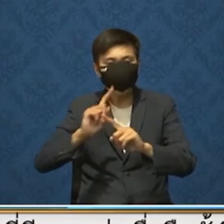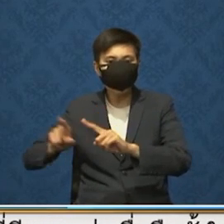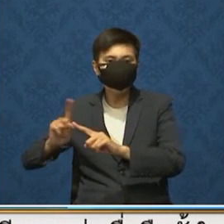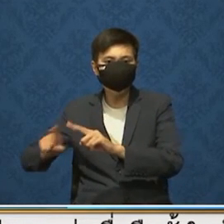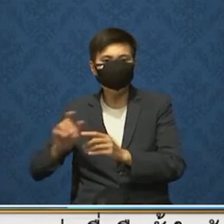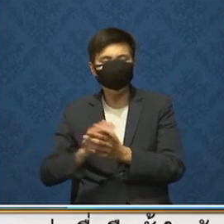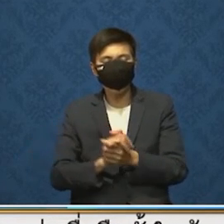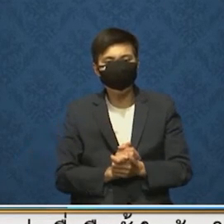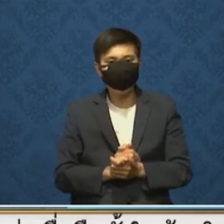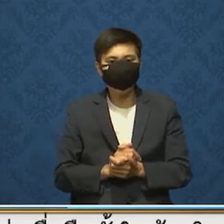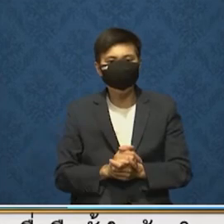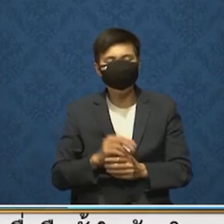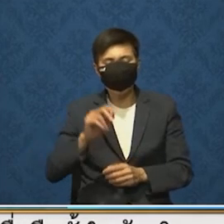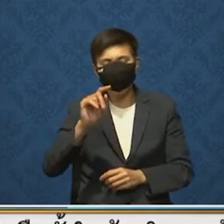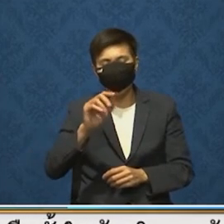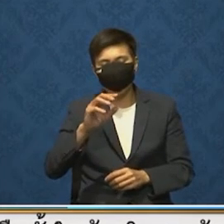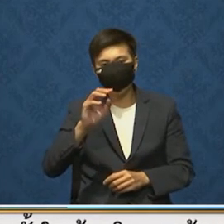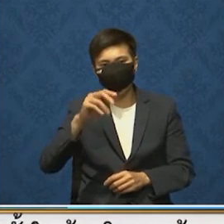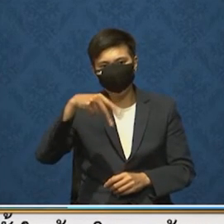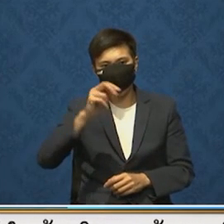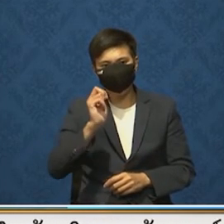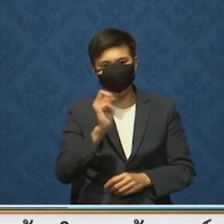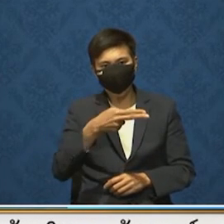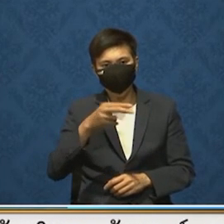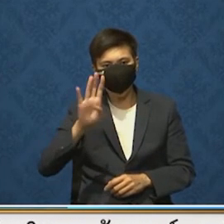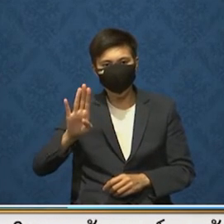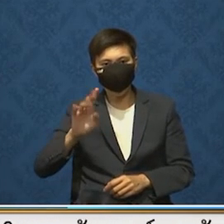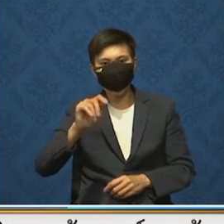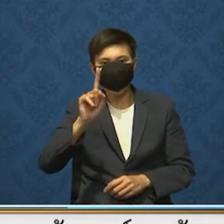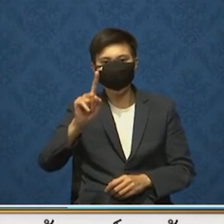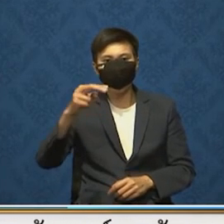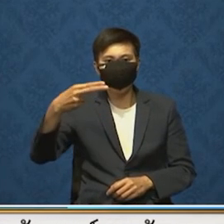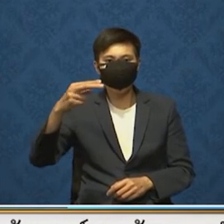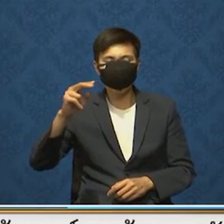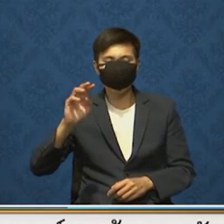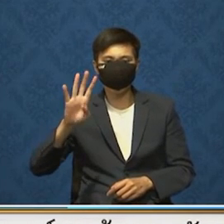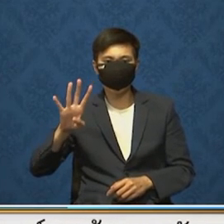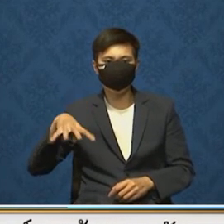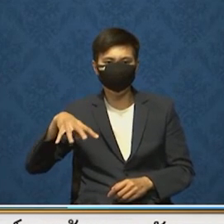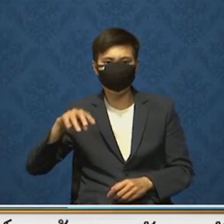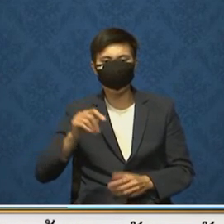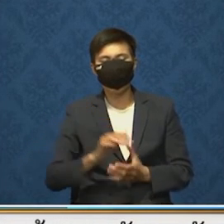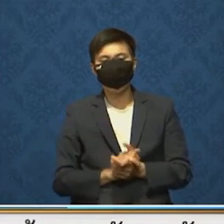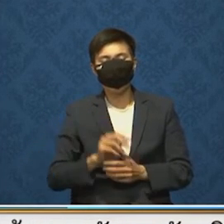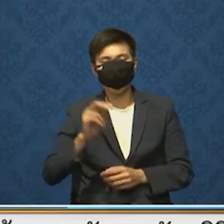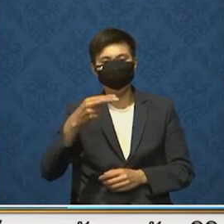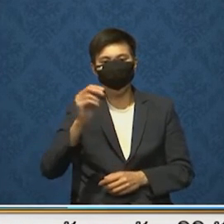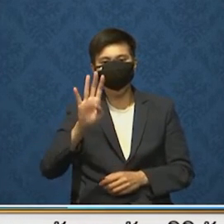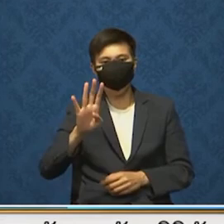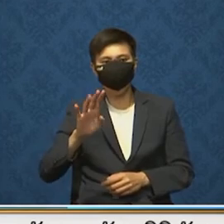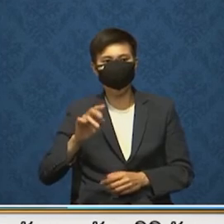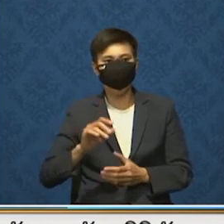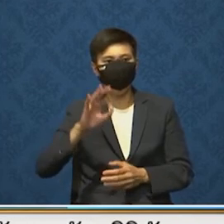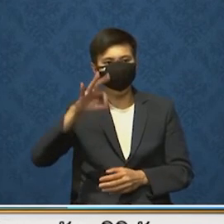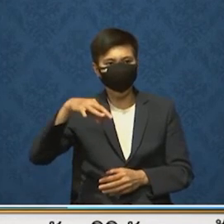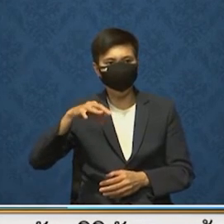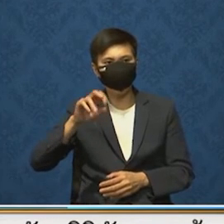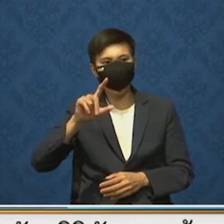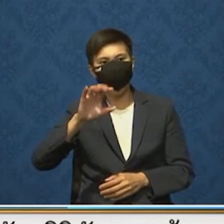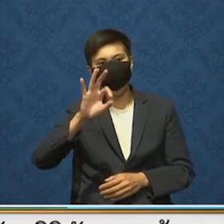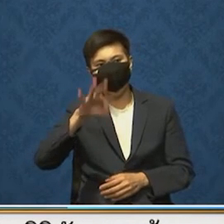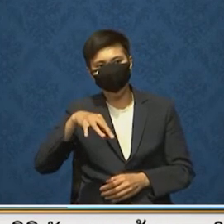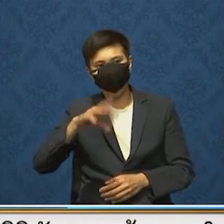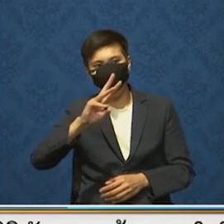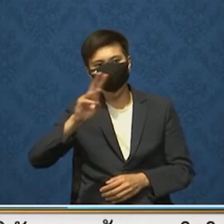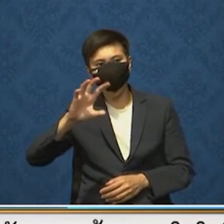บ 1436 ลานบาทถ.ร. 11,860 ล้านบาทถ.อ. 9,600 ลานบาท